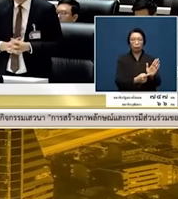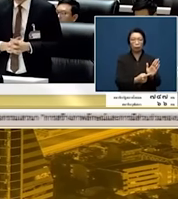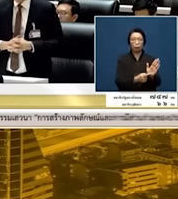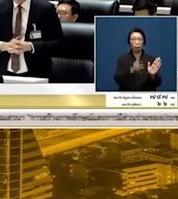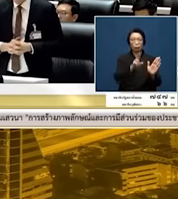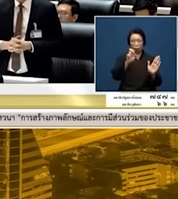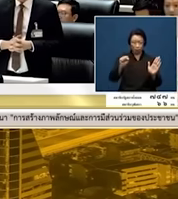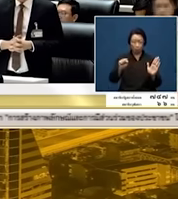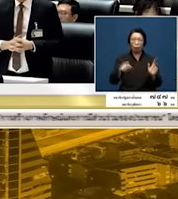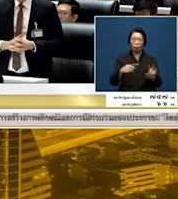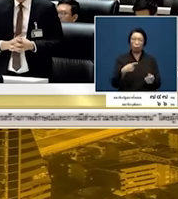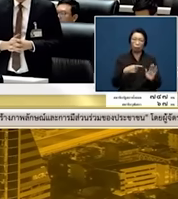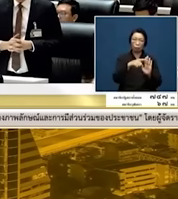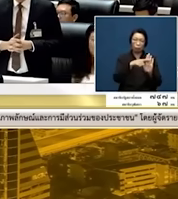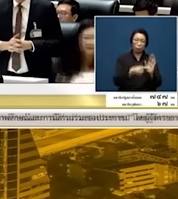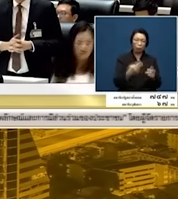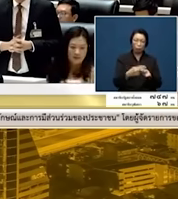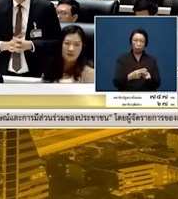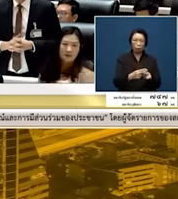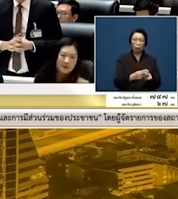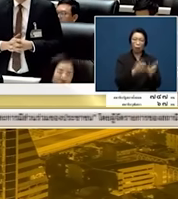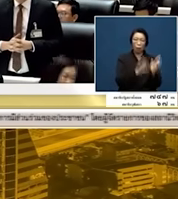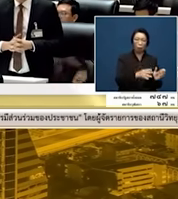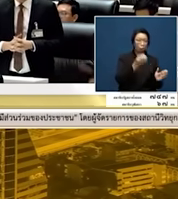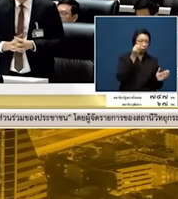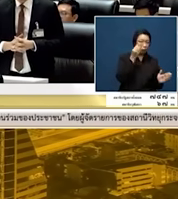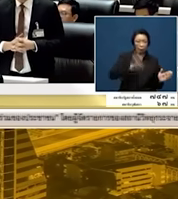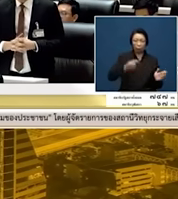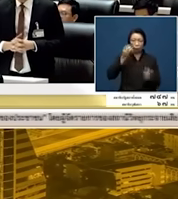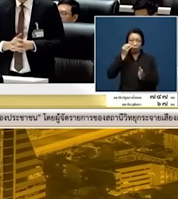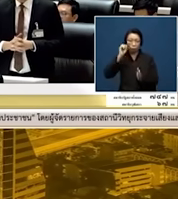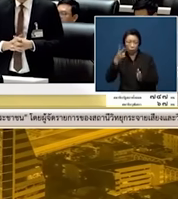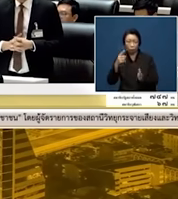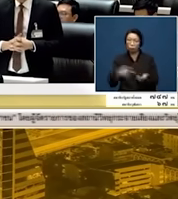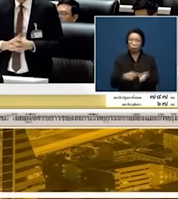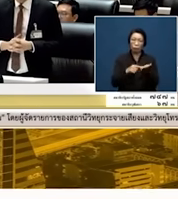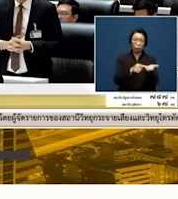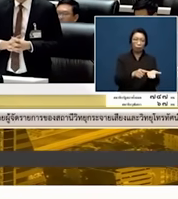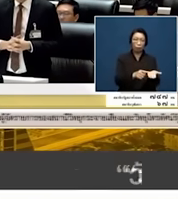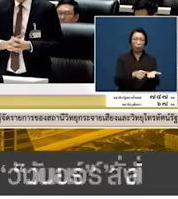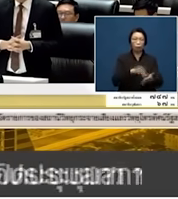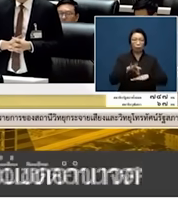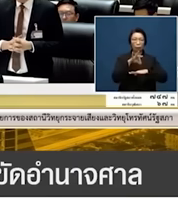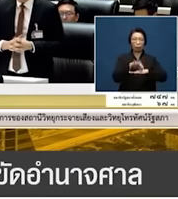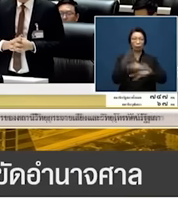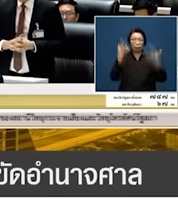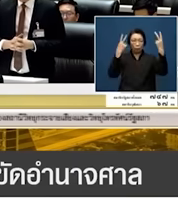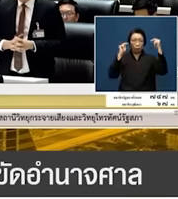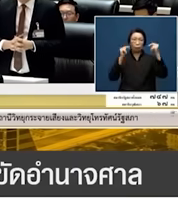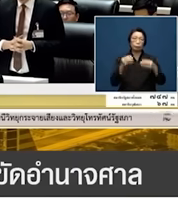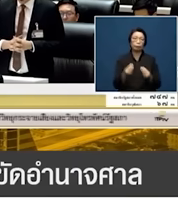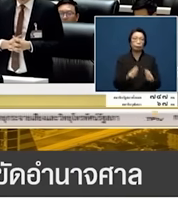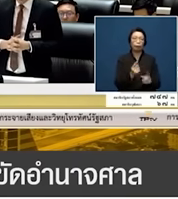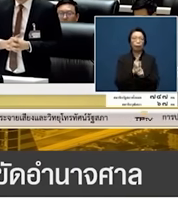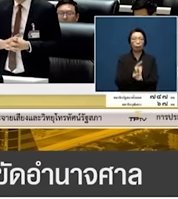อีกดูสิฮะ คือกระบวนการมันเดินมาแล้ว โอ้โห พอมันเดินมาแล้วมันมีข้อขัดข้องหรือข้อข้องใจเขาก็ไปใช้อีกช่อง